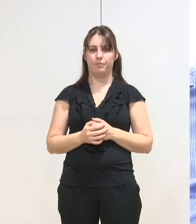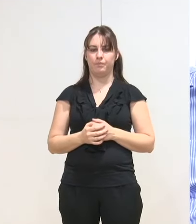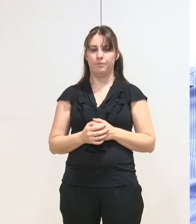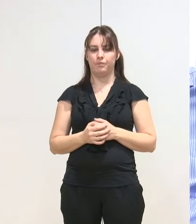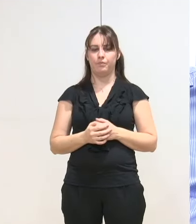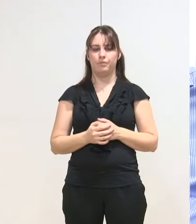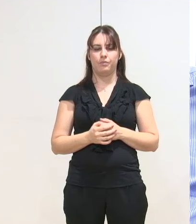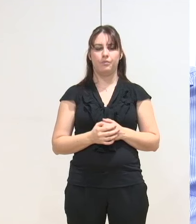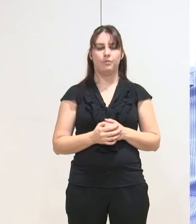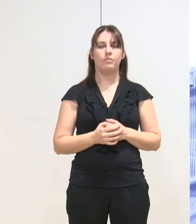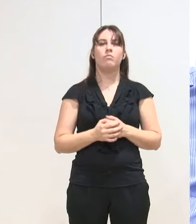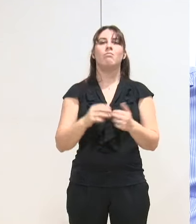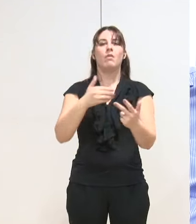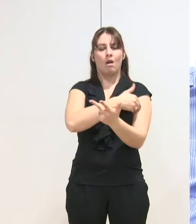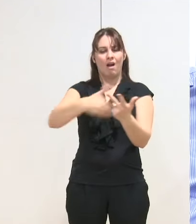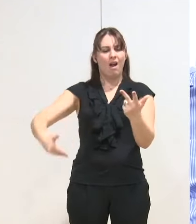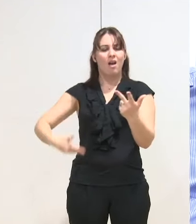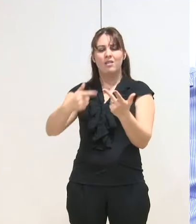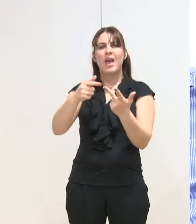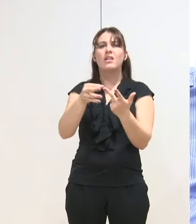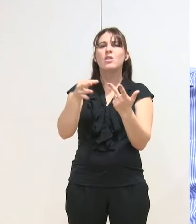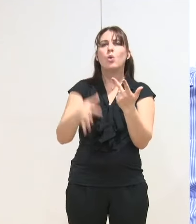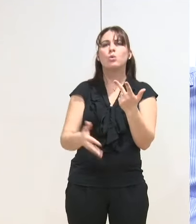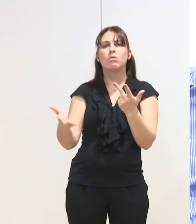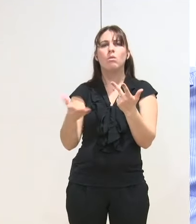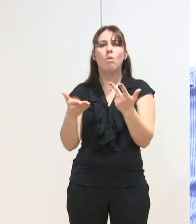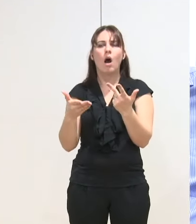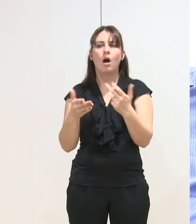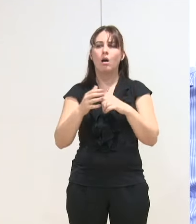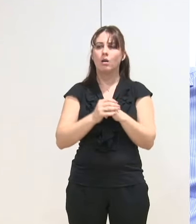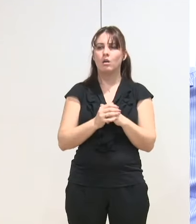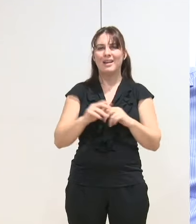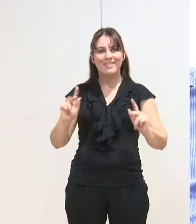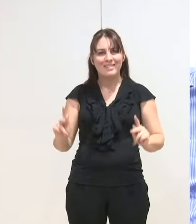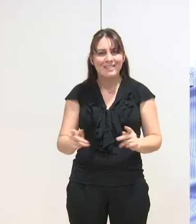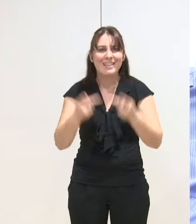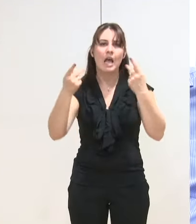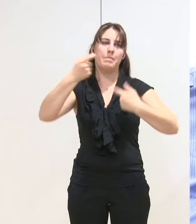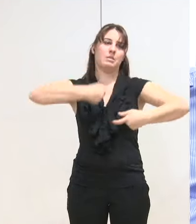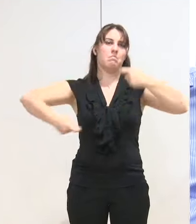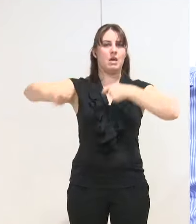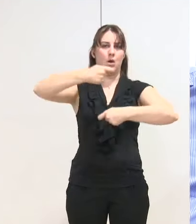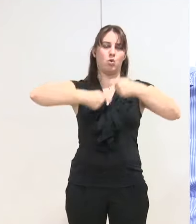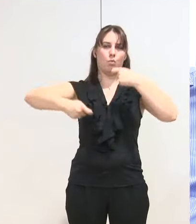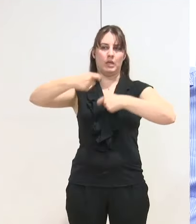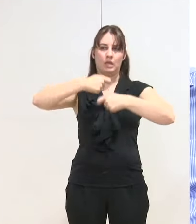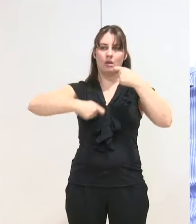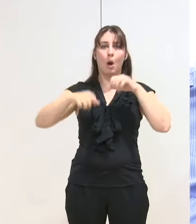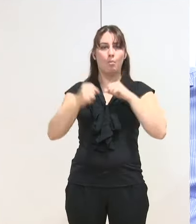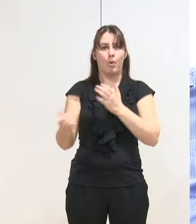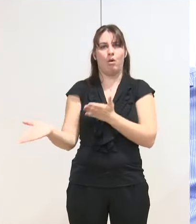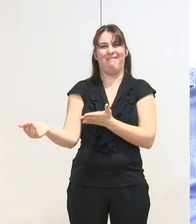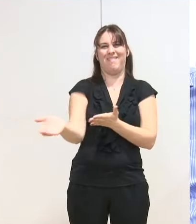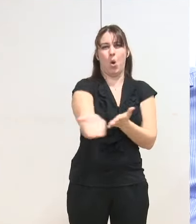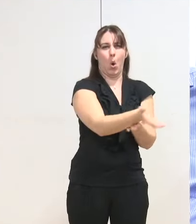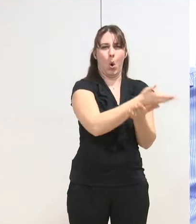dérapage leer levier c'est celui du dynamisme économique qui génère des recettes pour la